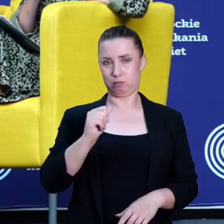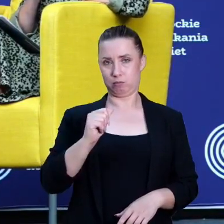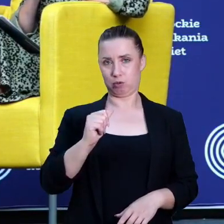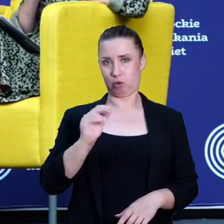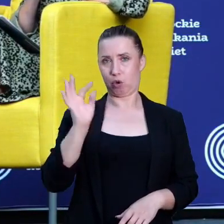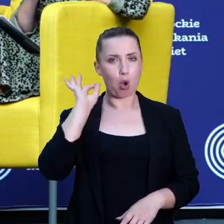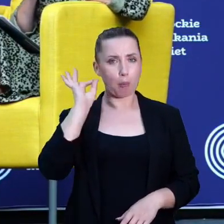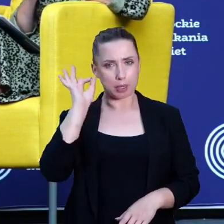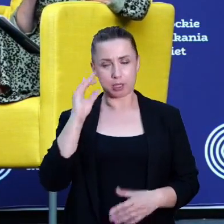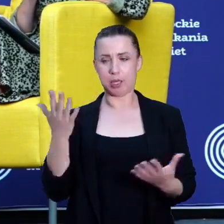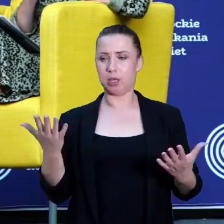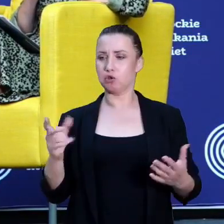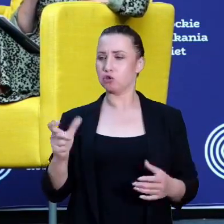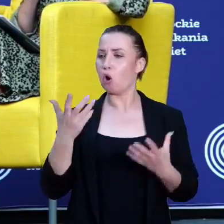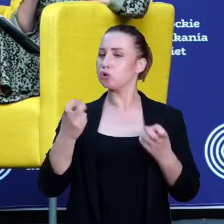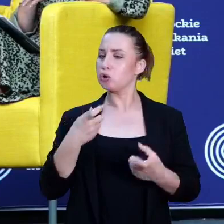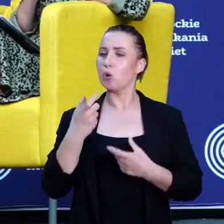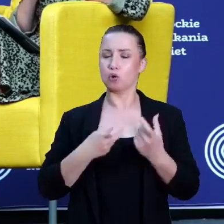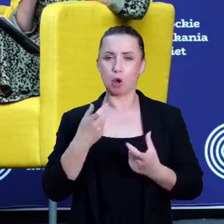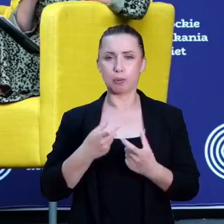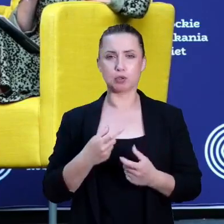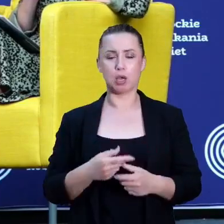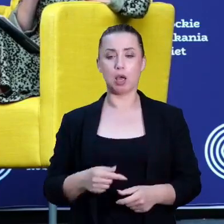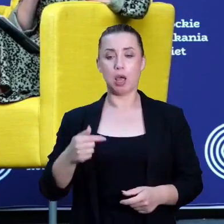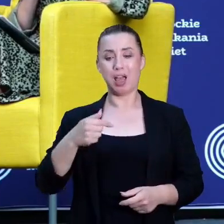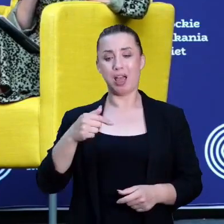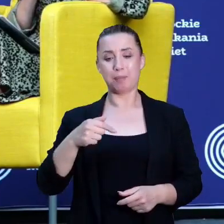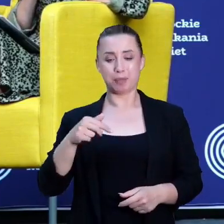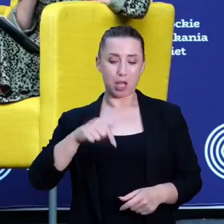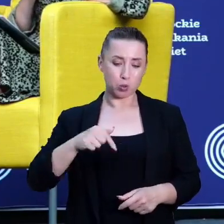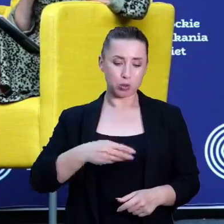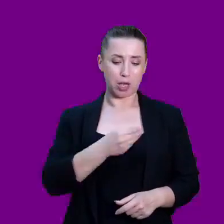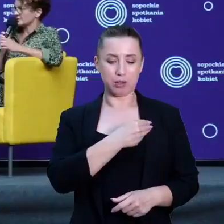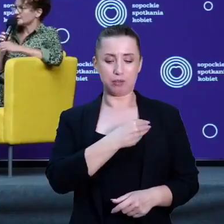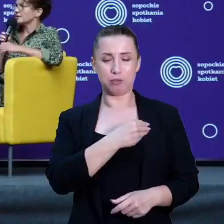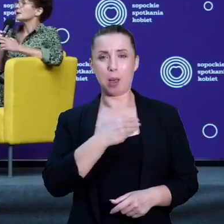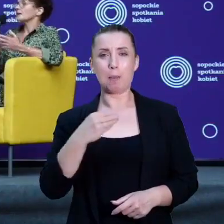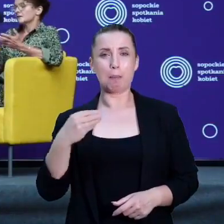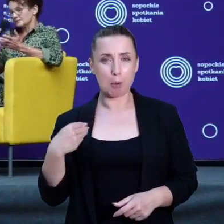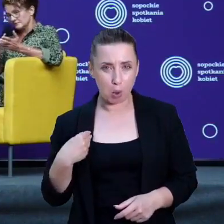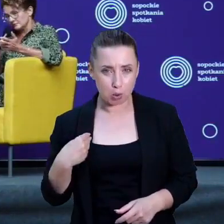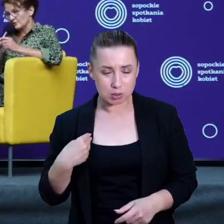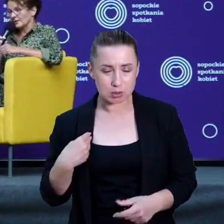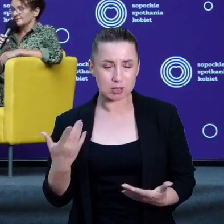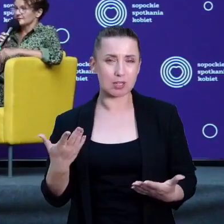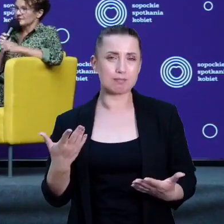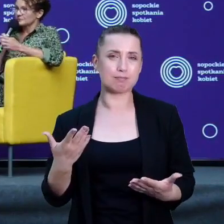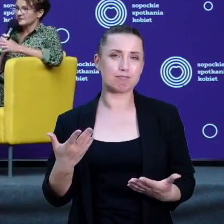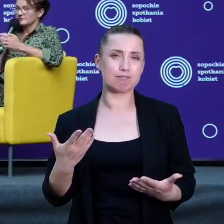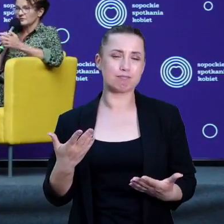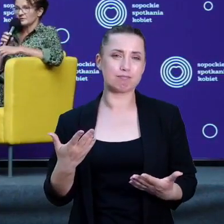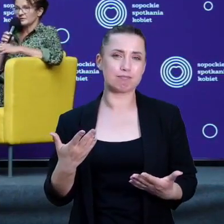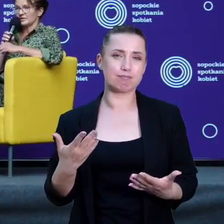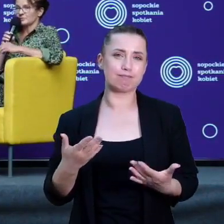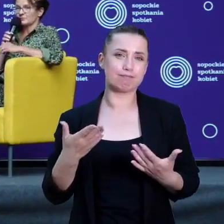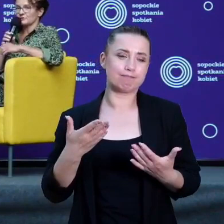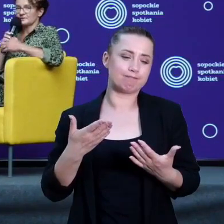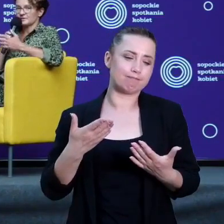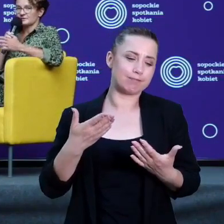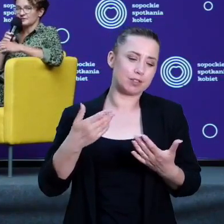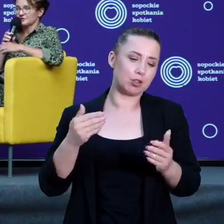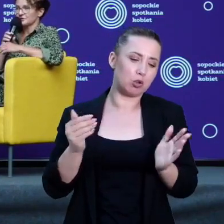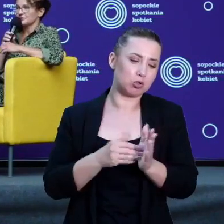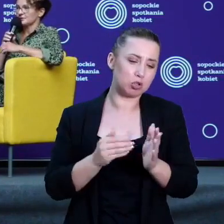chcą realizować i nie są przez to oceniane. A u nas ciągle ocenia. Dokładnie. A u nas ciągle trzeba